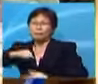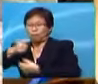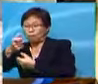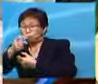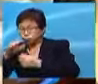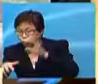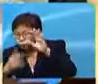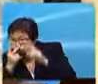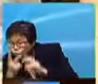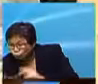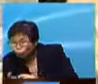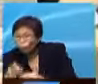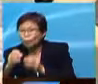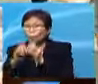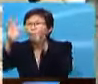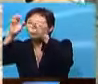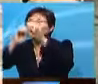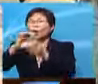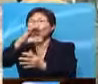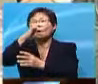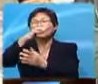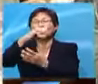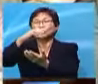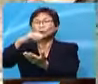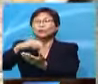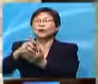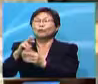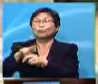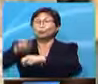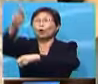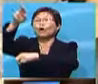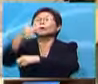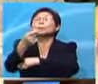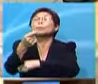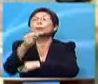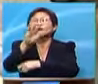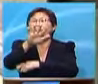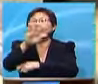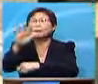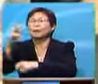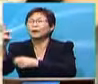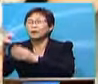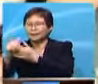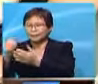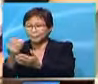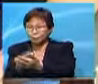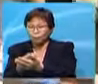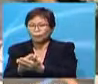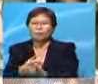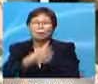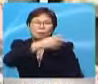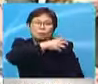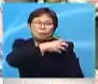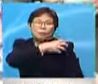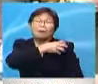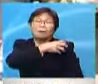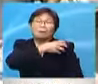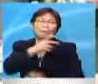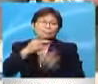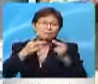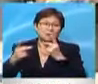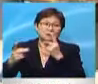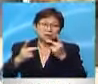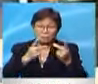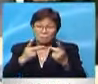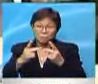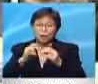mercun daripada sejenis short kek dan roket bernilai R5 r000 menurut komander aksem Mohamad Asri